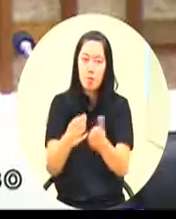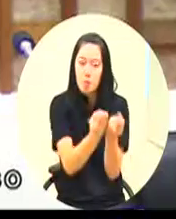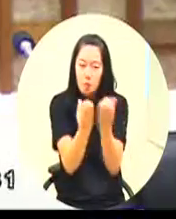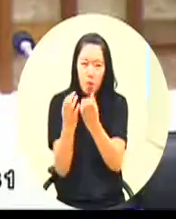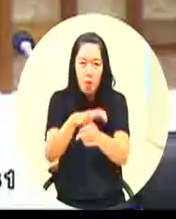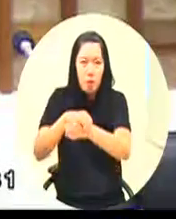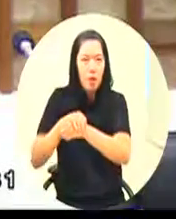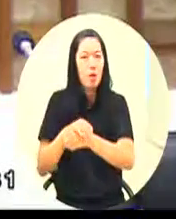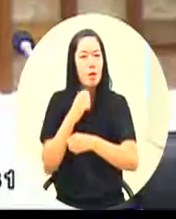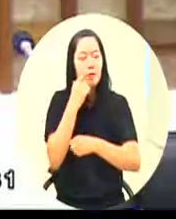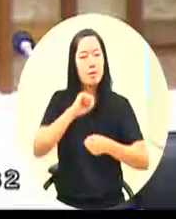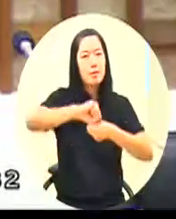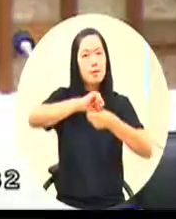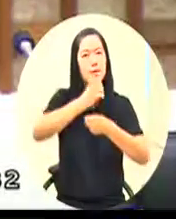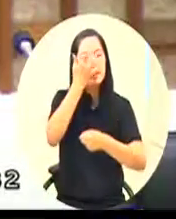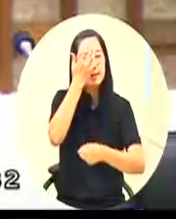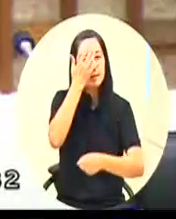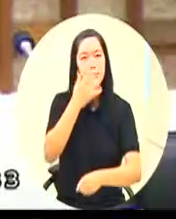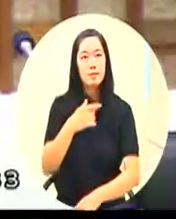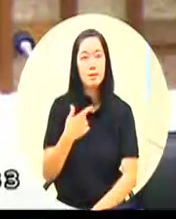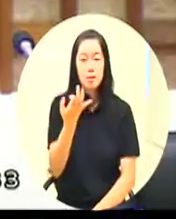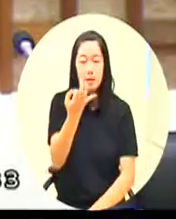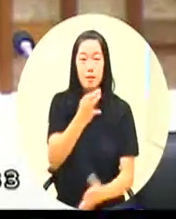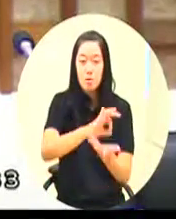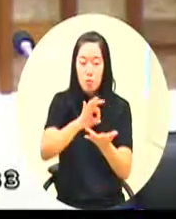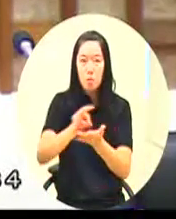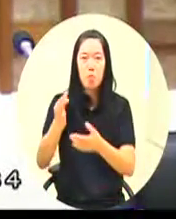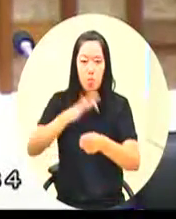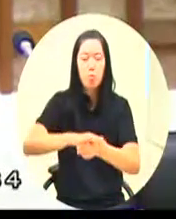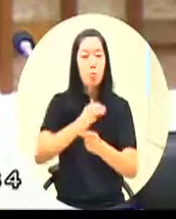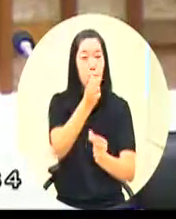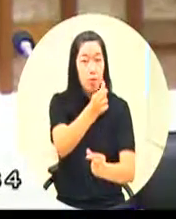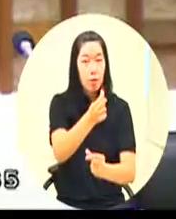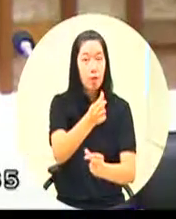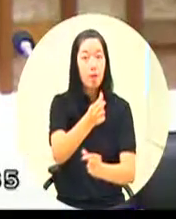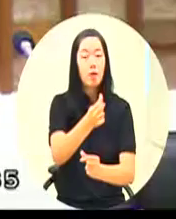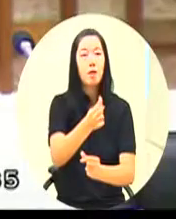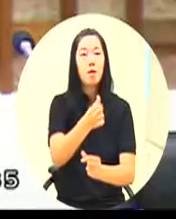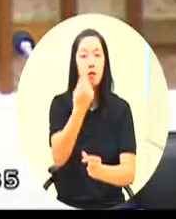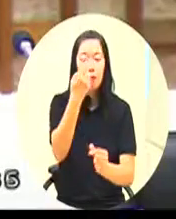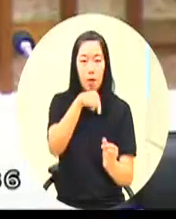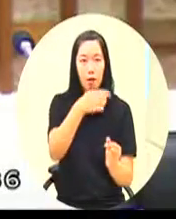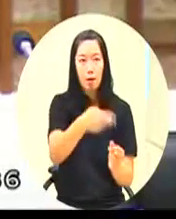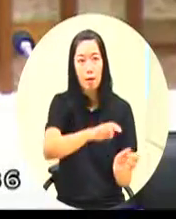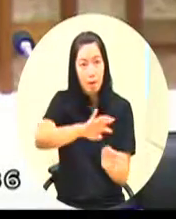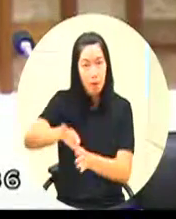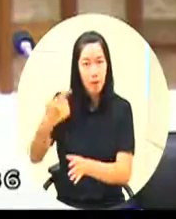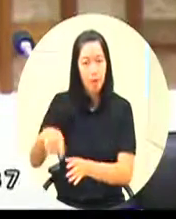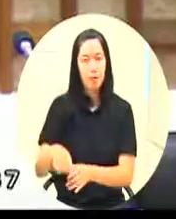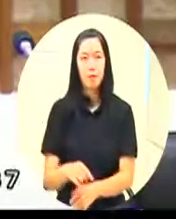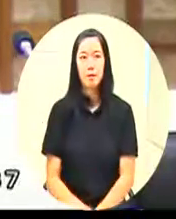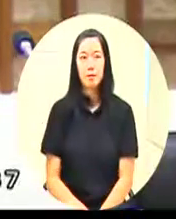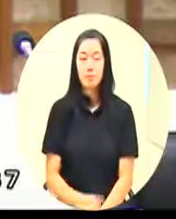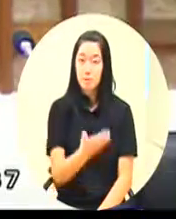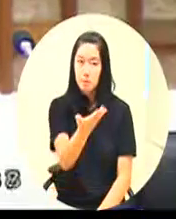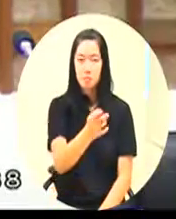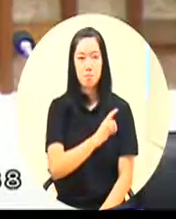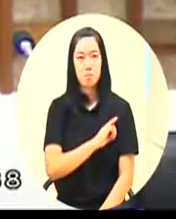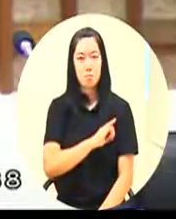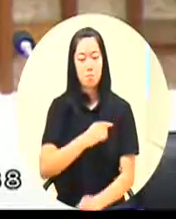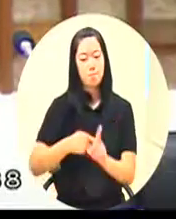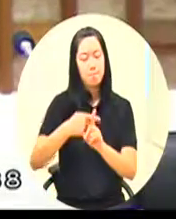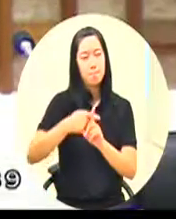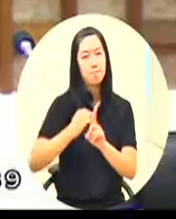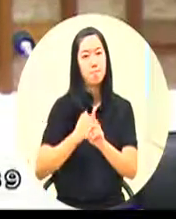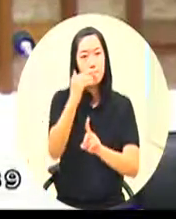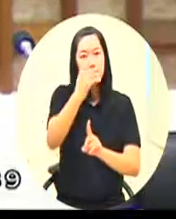难，除了这个经费要主体的到位啊，那这个局长发挥你本身的一个高度